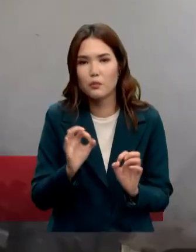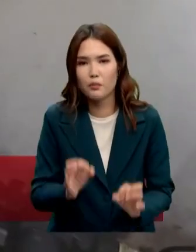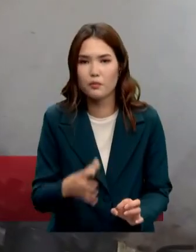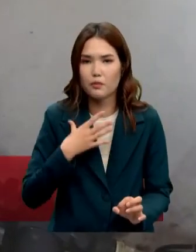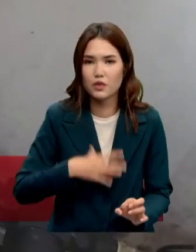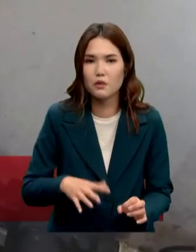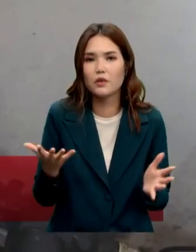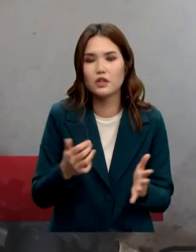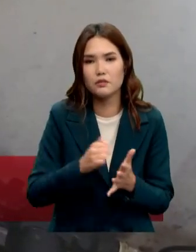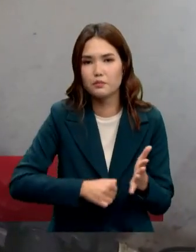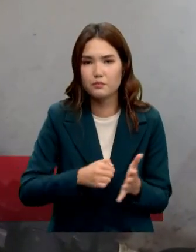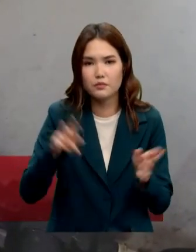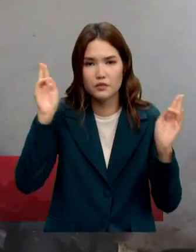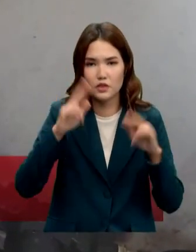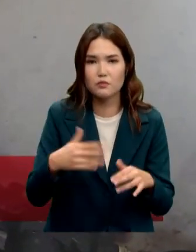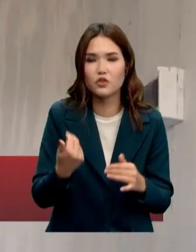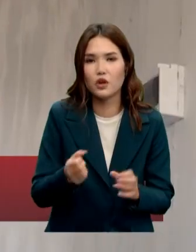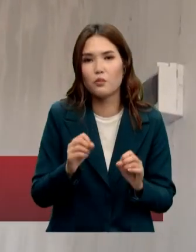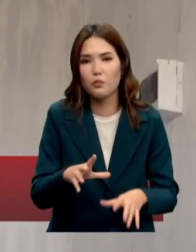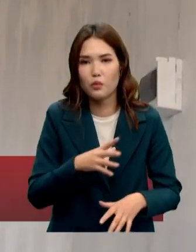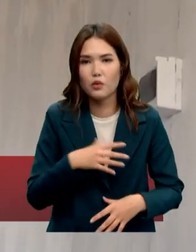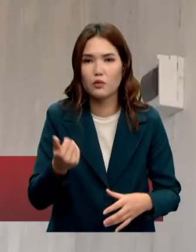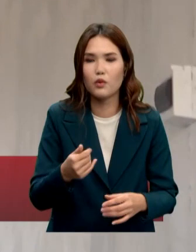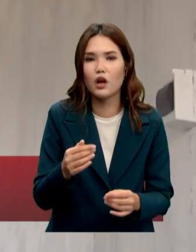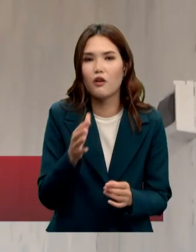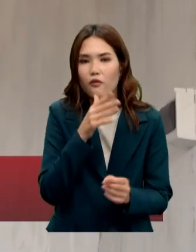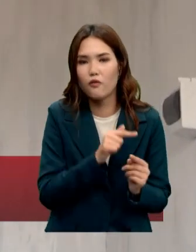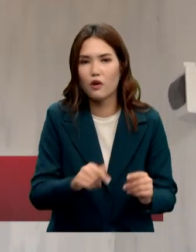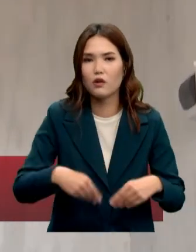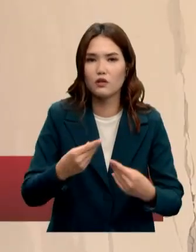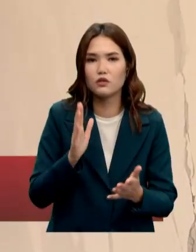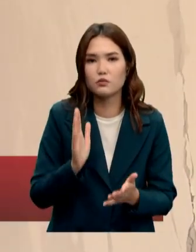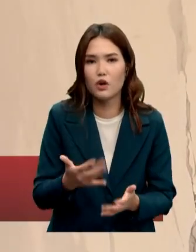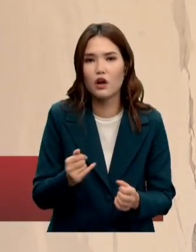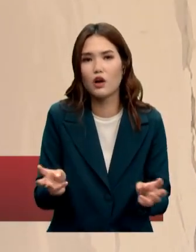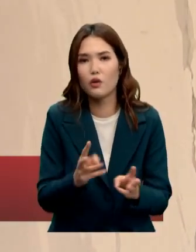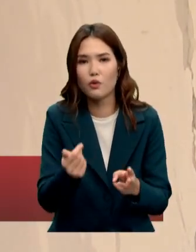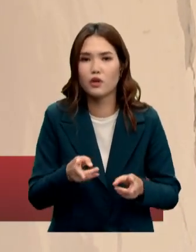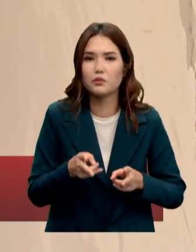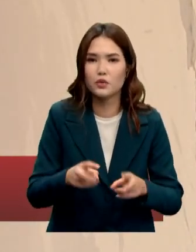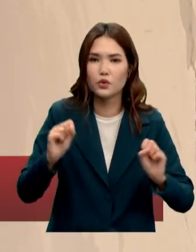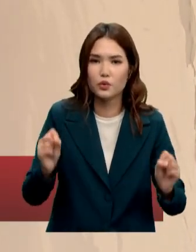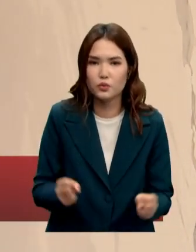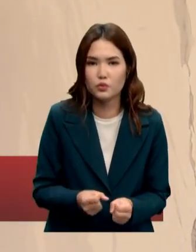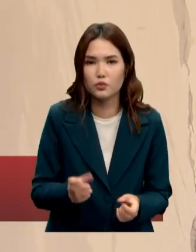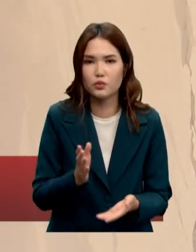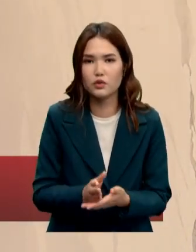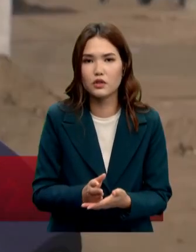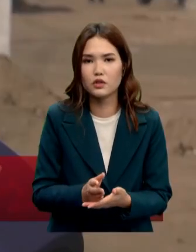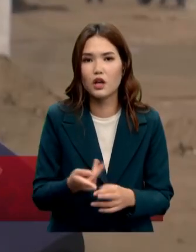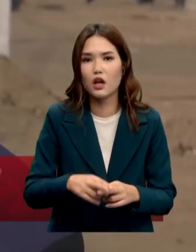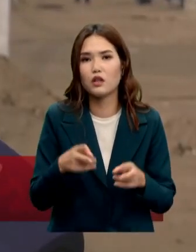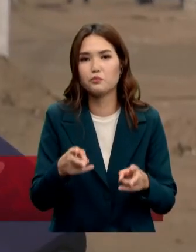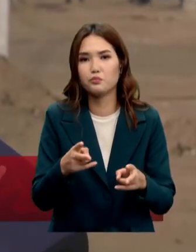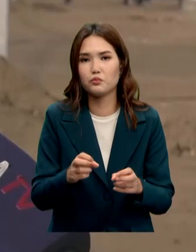екені белгісіз, айына 10 мың теңгеден артық электр қуатына төлеп отырмыз дейді. Ал от жақса болды, пештің суы тасиды. Температура болса пеш